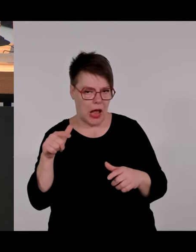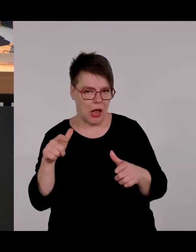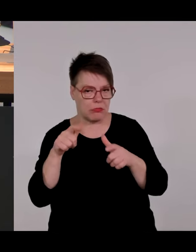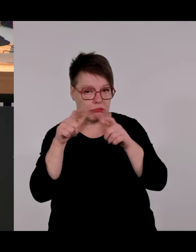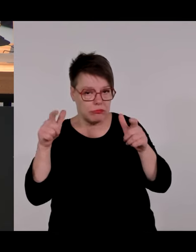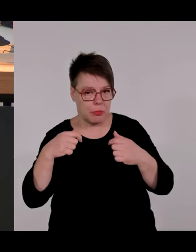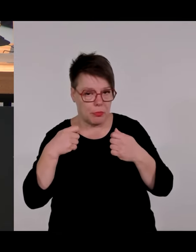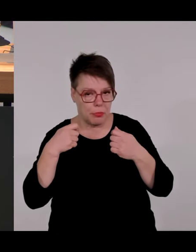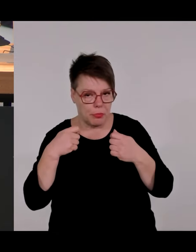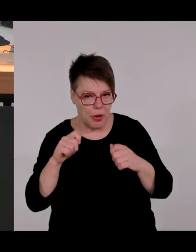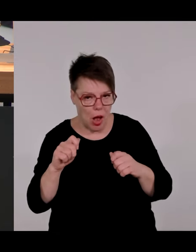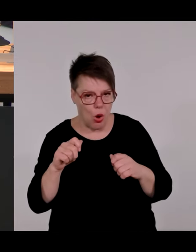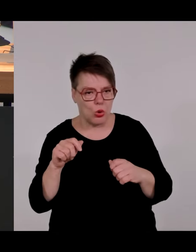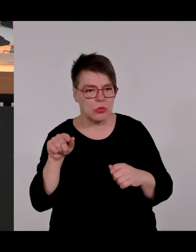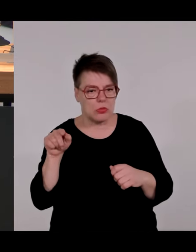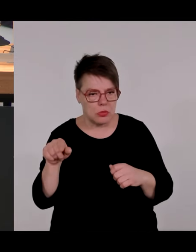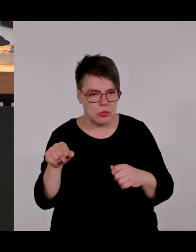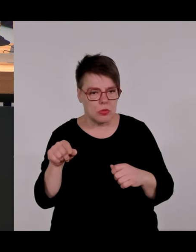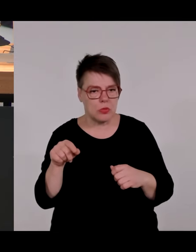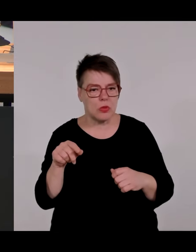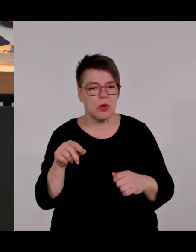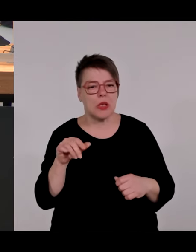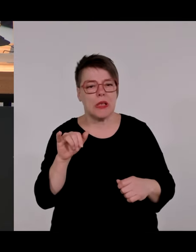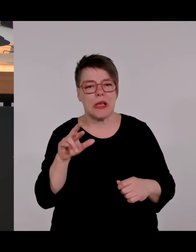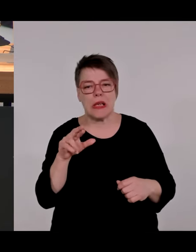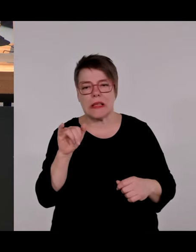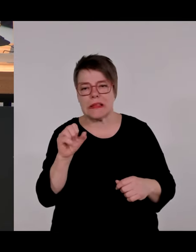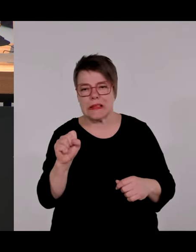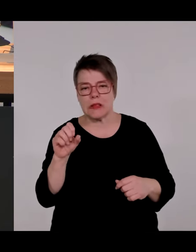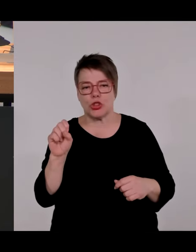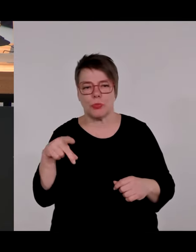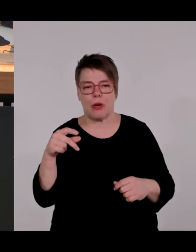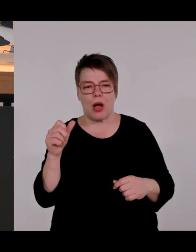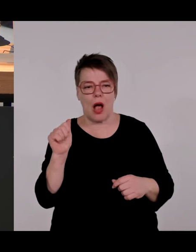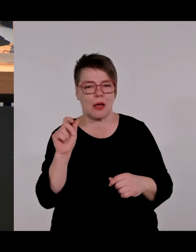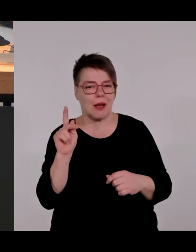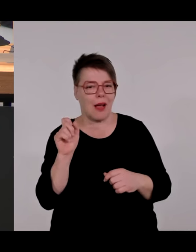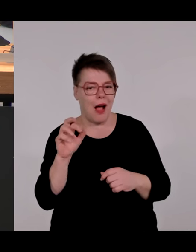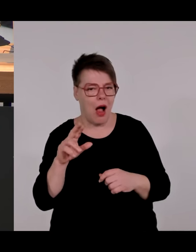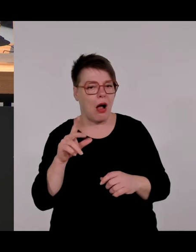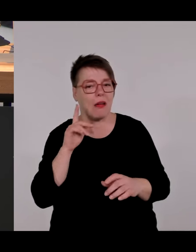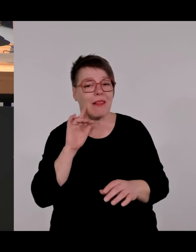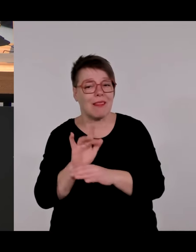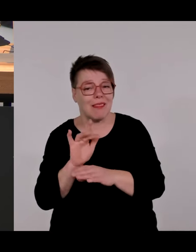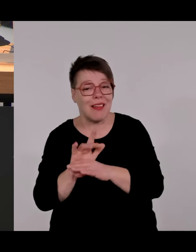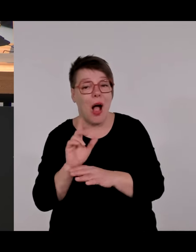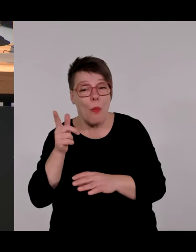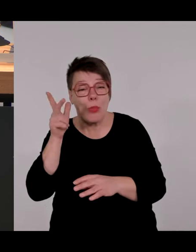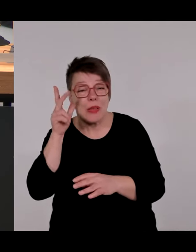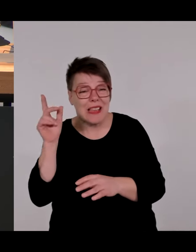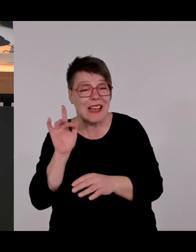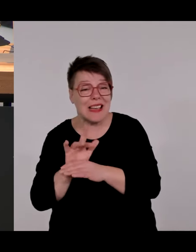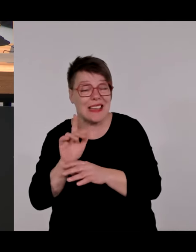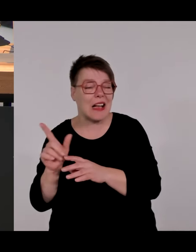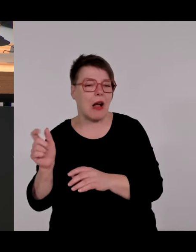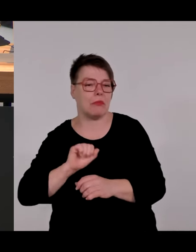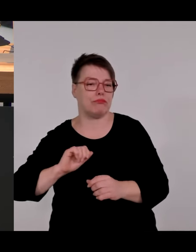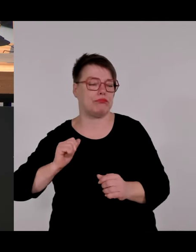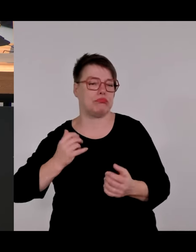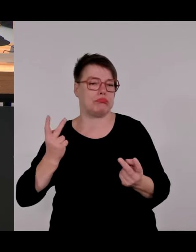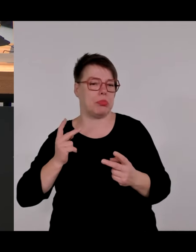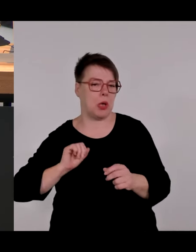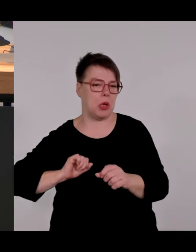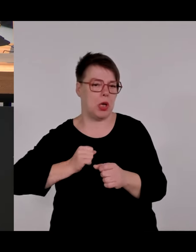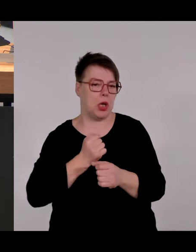Gesamtkonzept, das Sie angekündigt haben, Frau Spranger? Wann kommt denn das Geld? So gut wie nichts ist verbessert worden. Und jetzt erleben wir das gleiche Prinzip beim